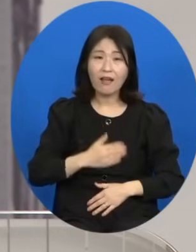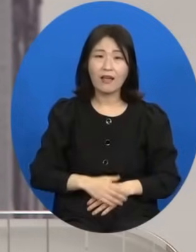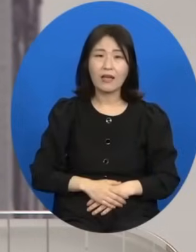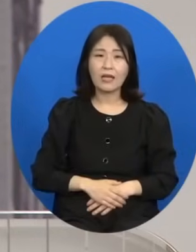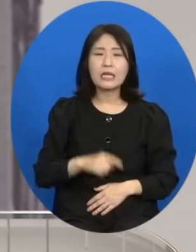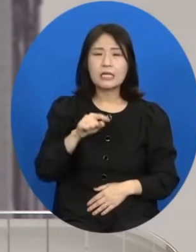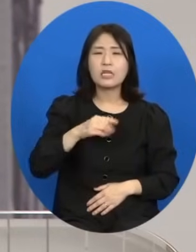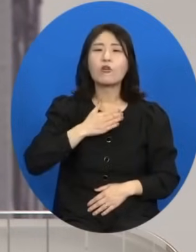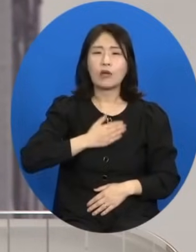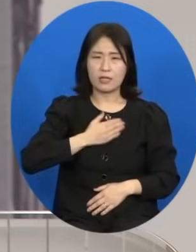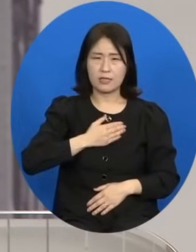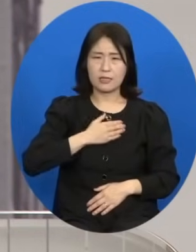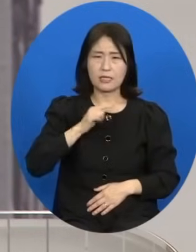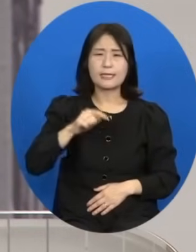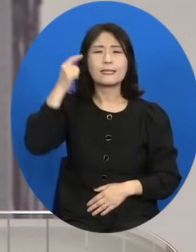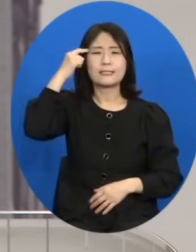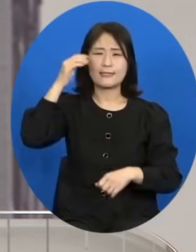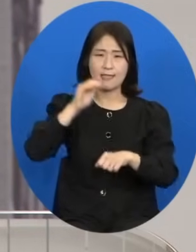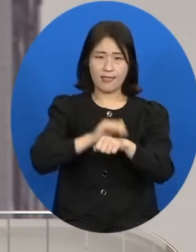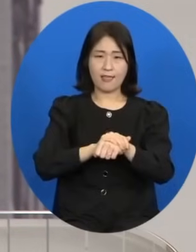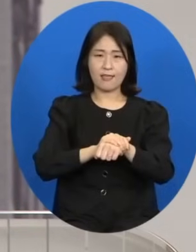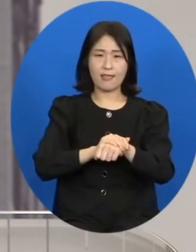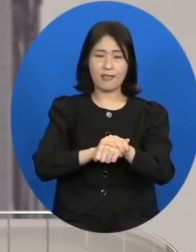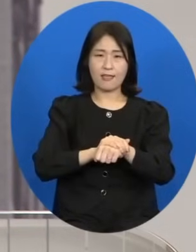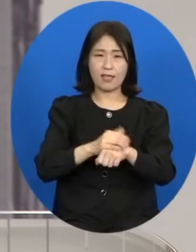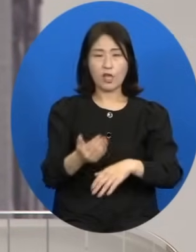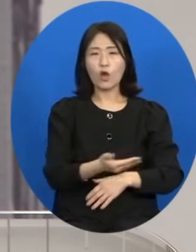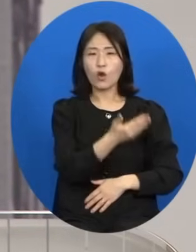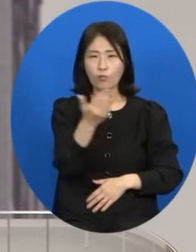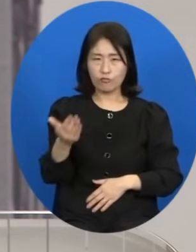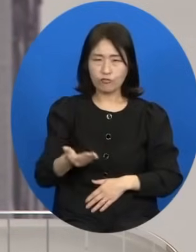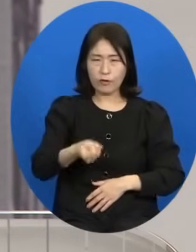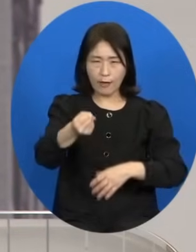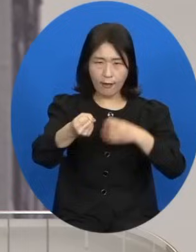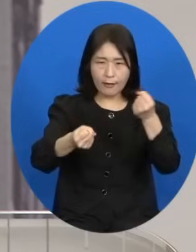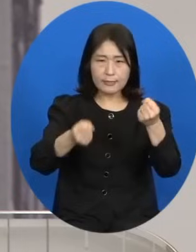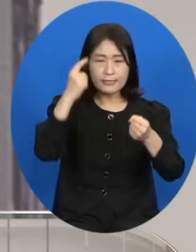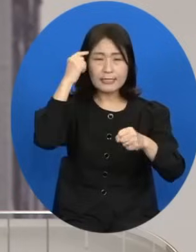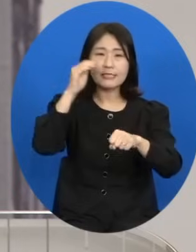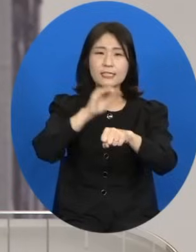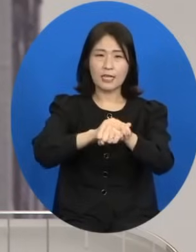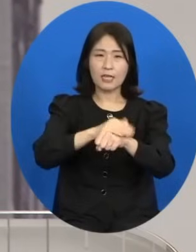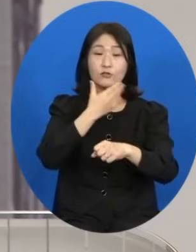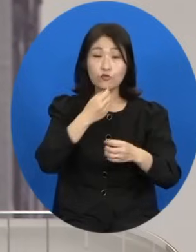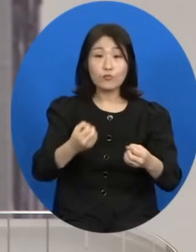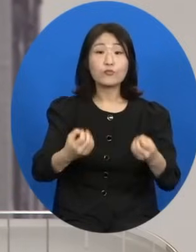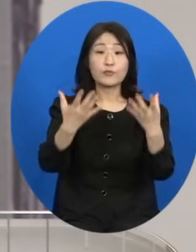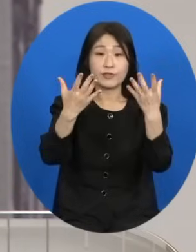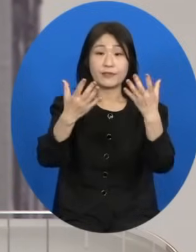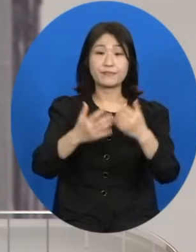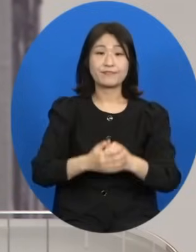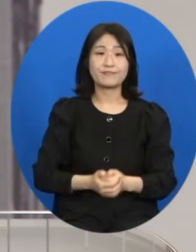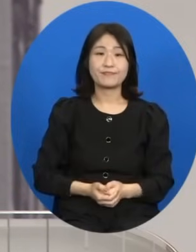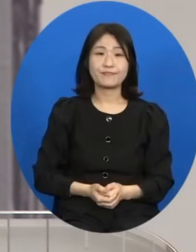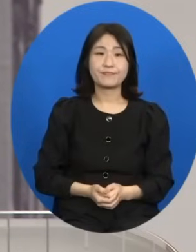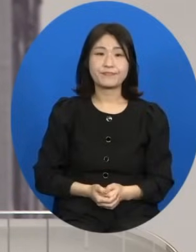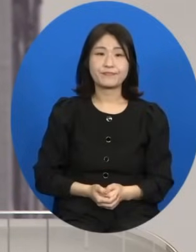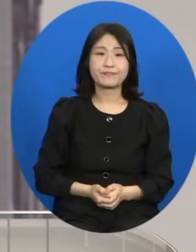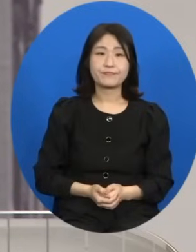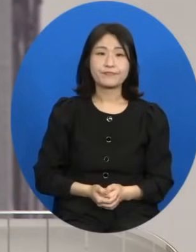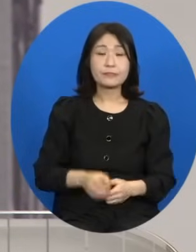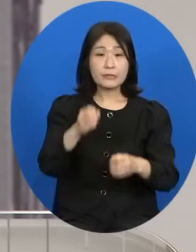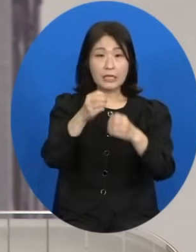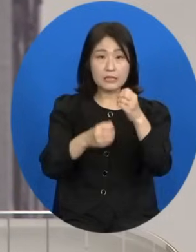지혜입니다 지혜 여러분들에게 이런 지혜가 있기를 축복합니다 성경은 이런 지혜가 누구에게 주어지는 시편